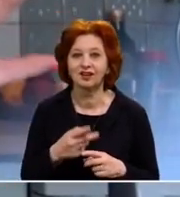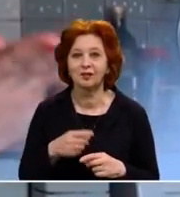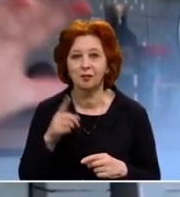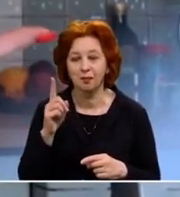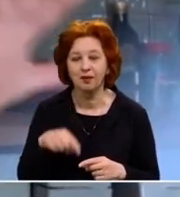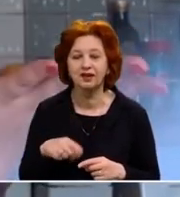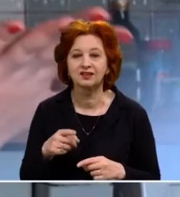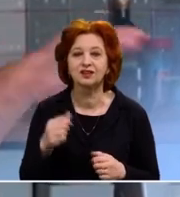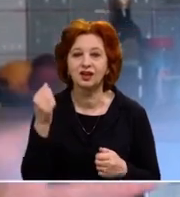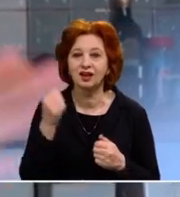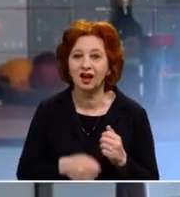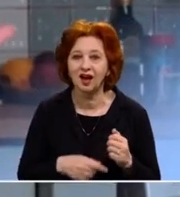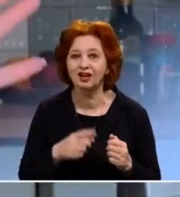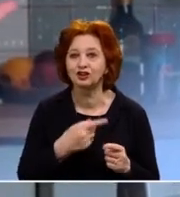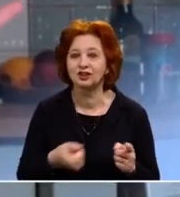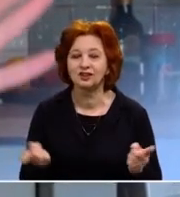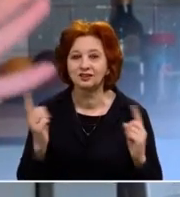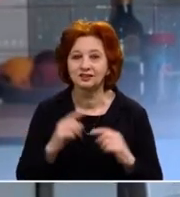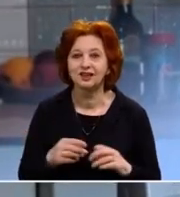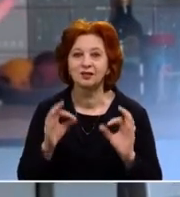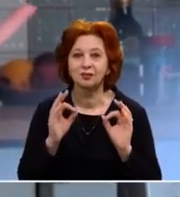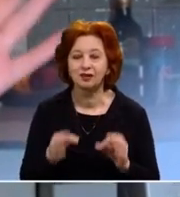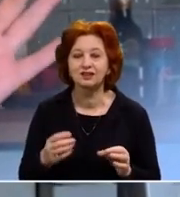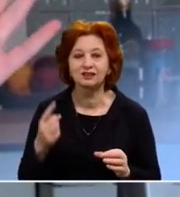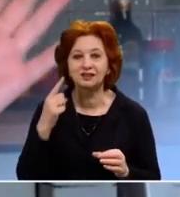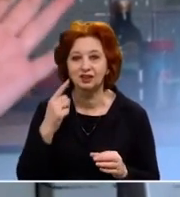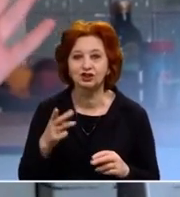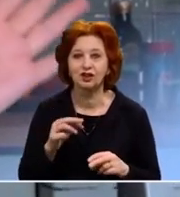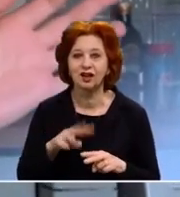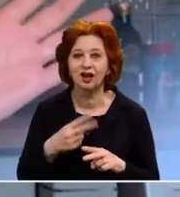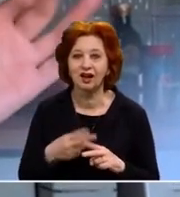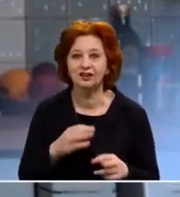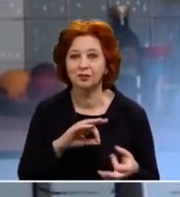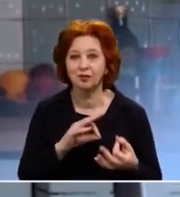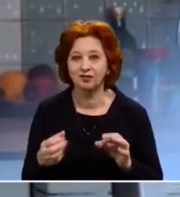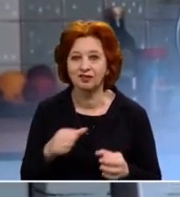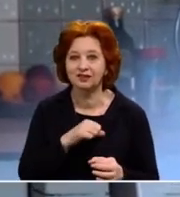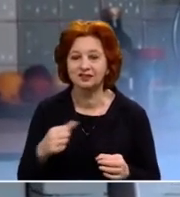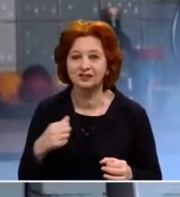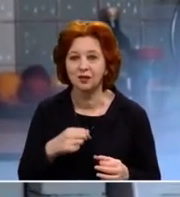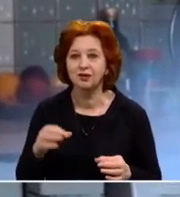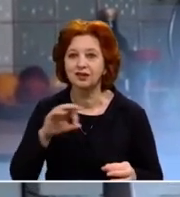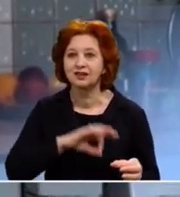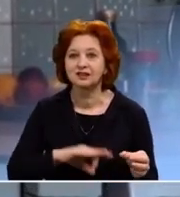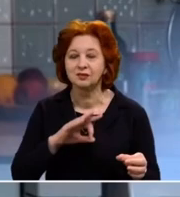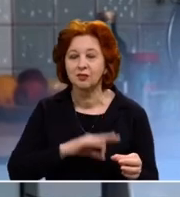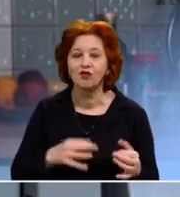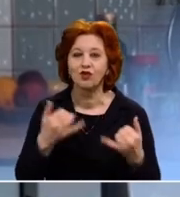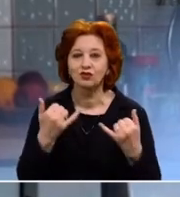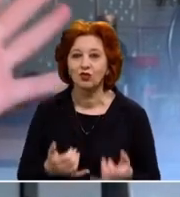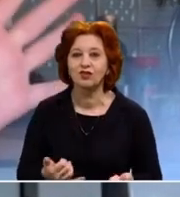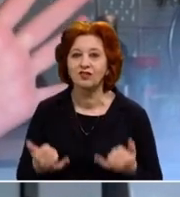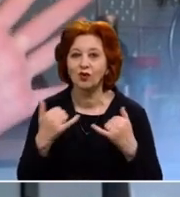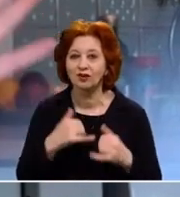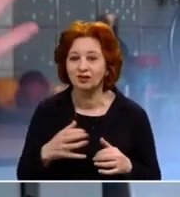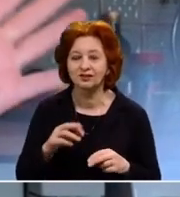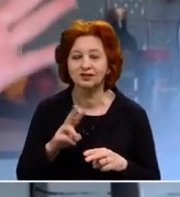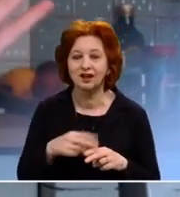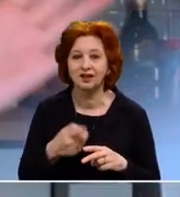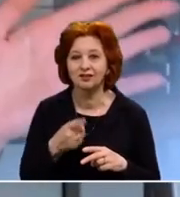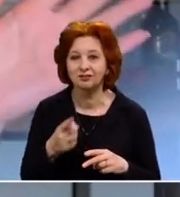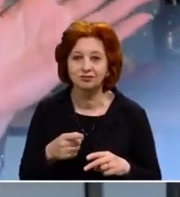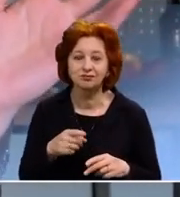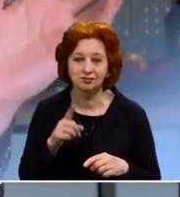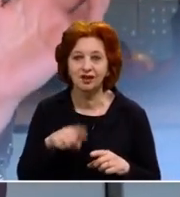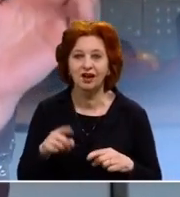Не свести денег не будет. Наверное, каждый из нас хоть раз в жизни слышал эту поговорку, а может, сам использовал. Но сегодня мы в гостях у